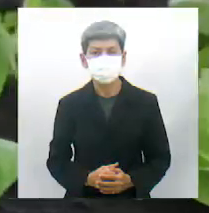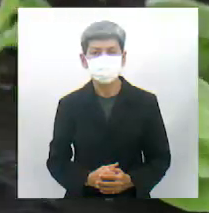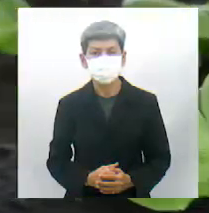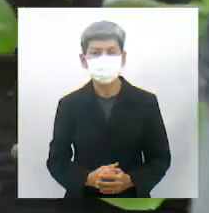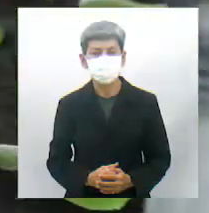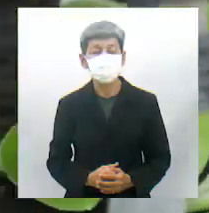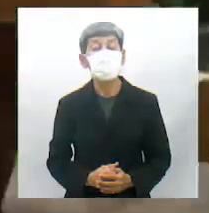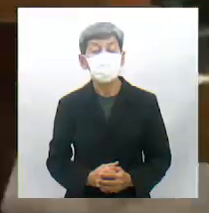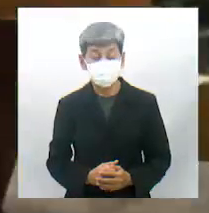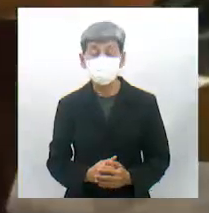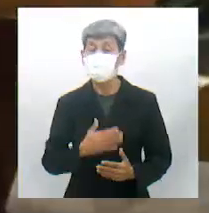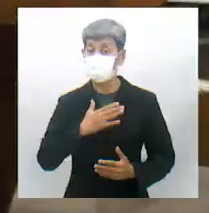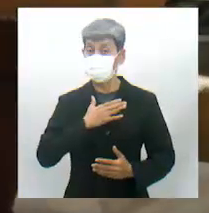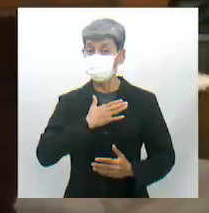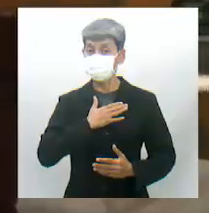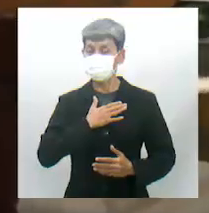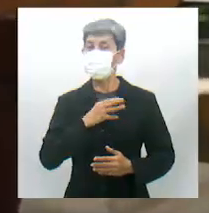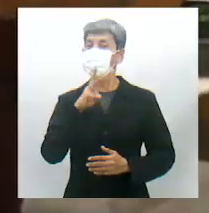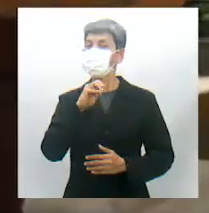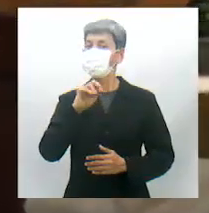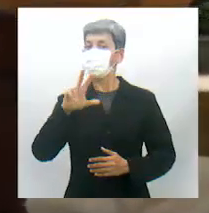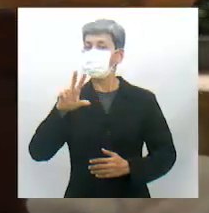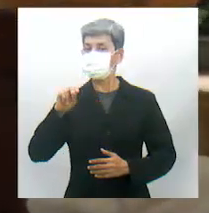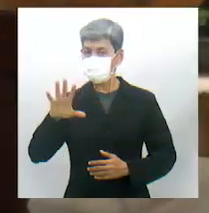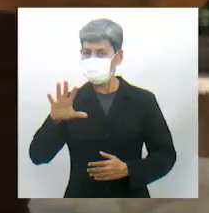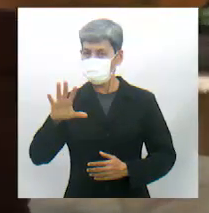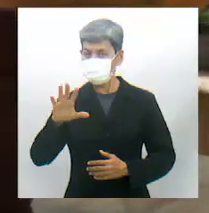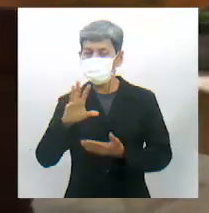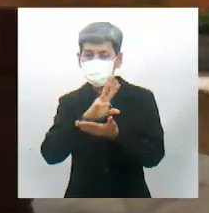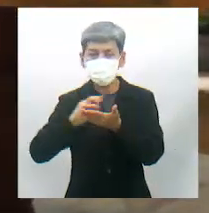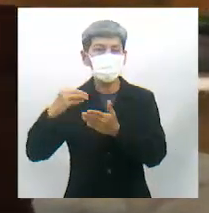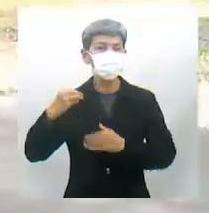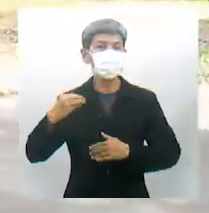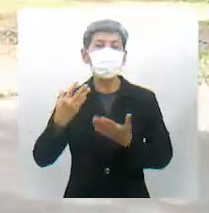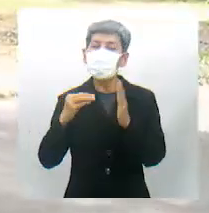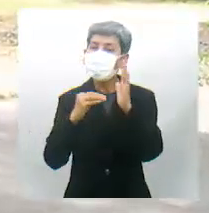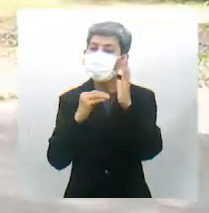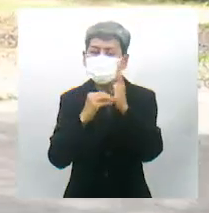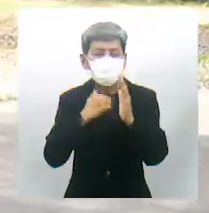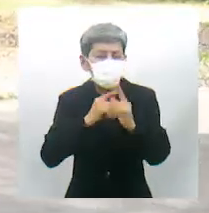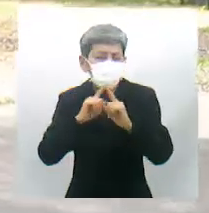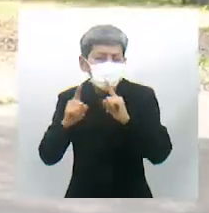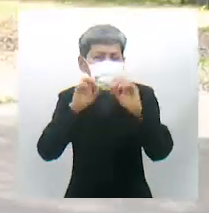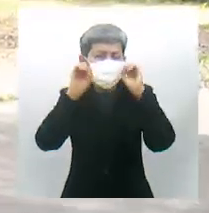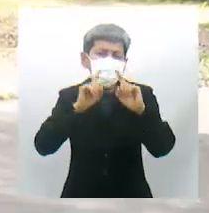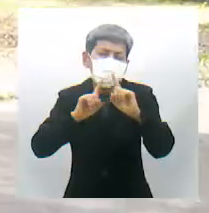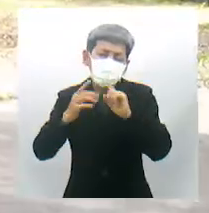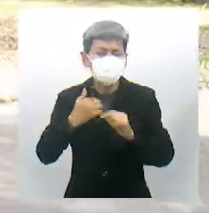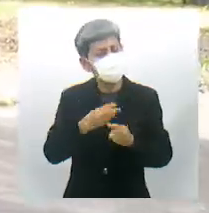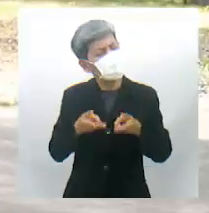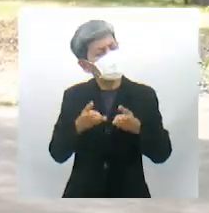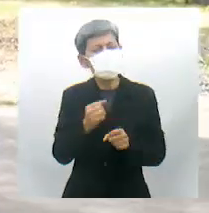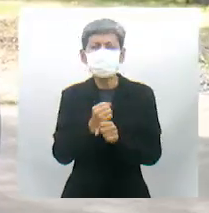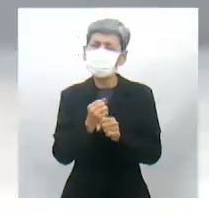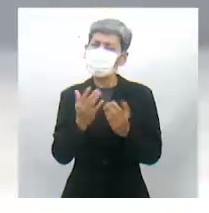ที่มาที่ไปก็เราได้มาตรา35กับมหาลัยมองเทพก็เลยปรึกษากับทางอาจารย์ว่าเราจะ